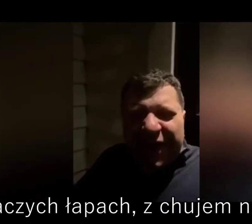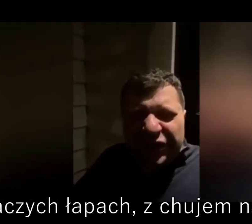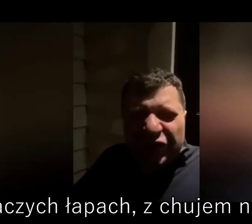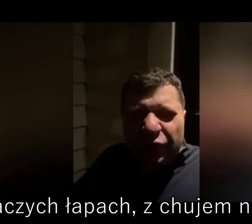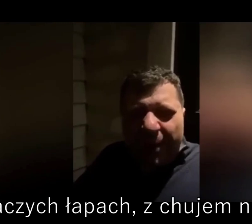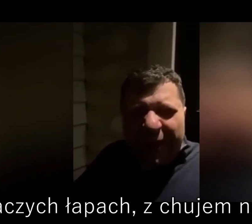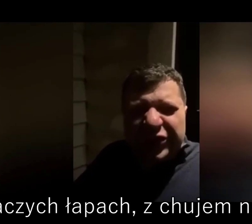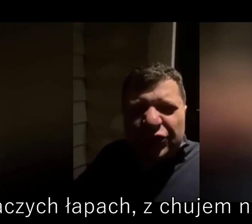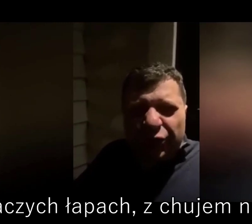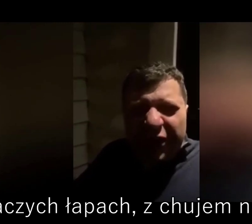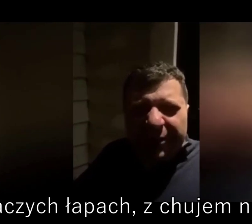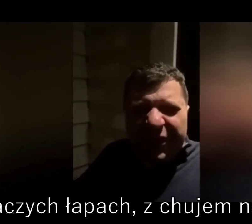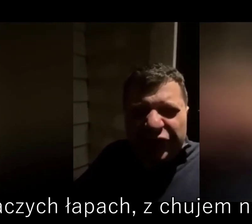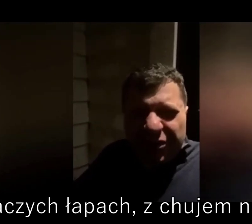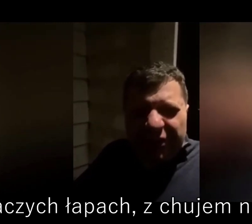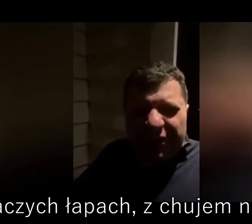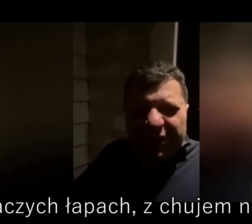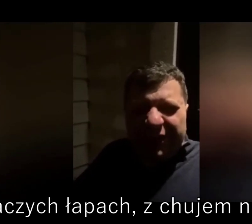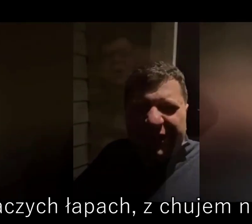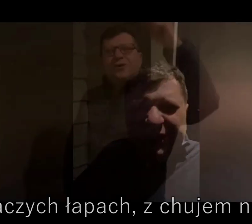jebana. Na kacie w łapach, skujem na